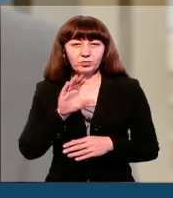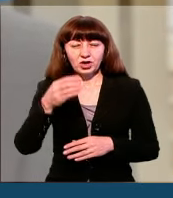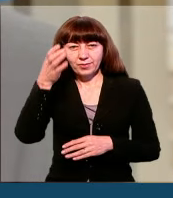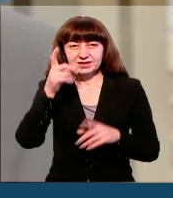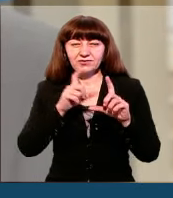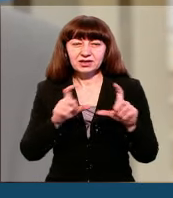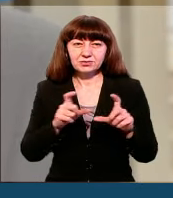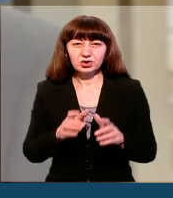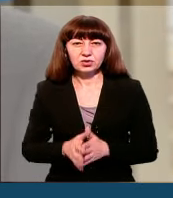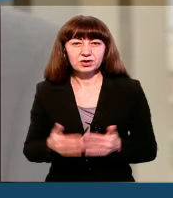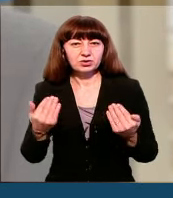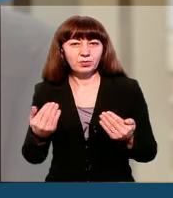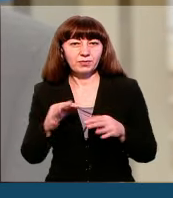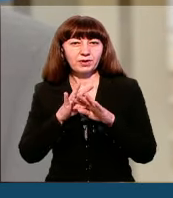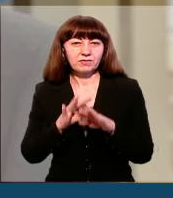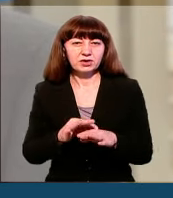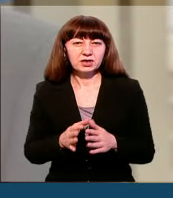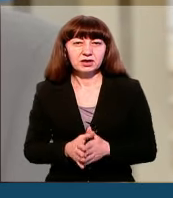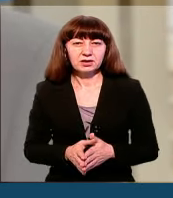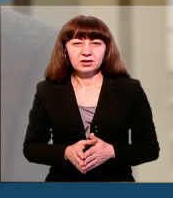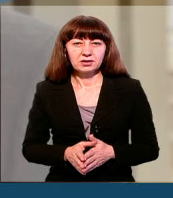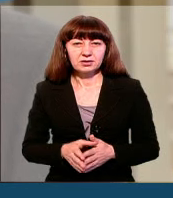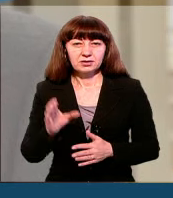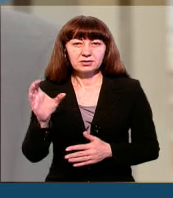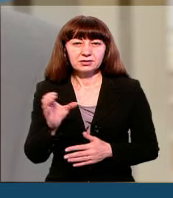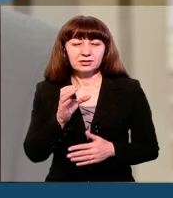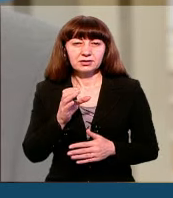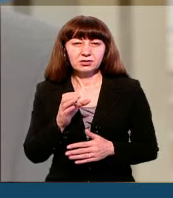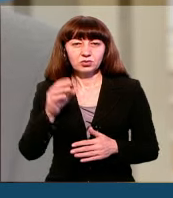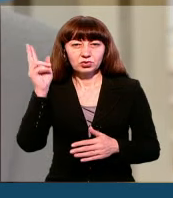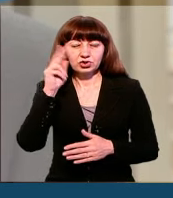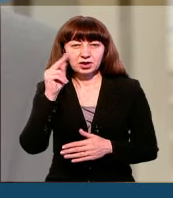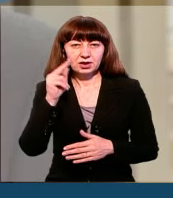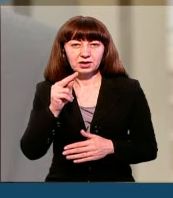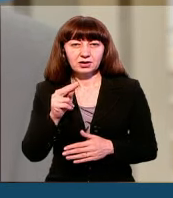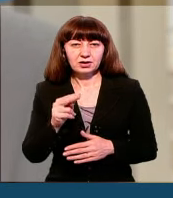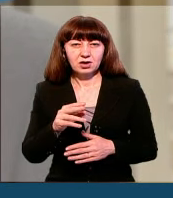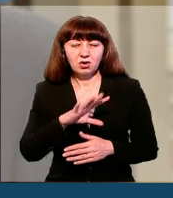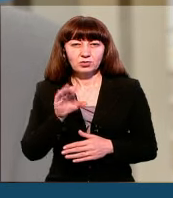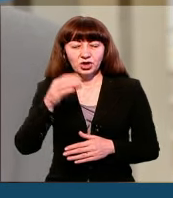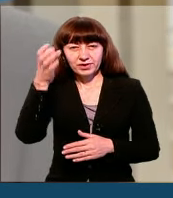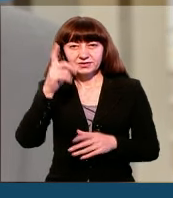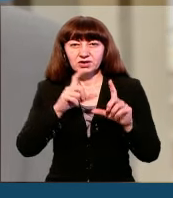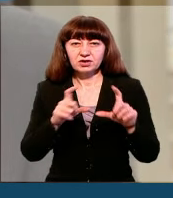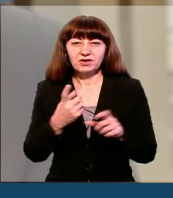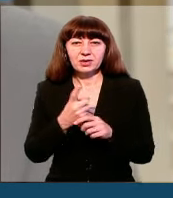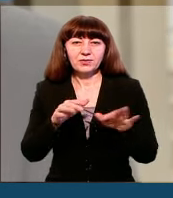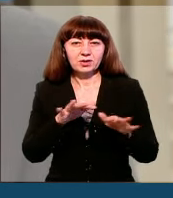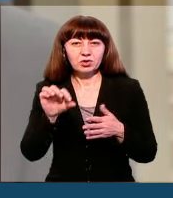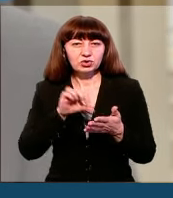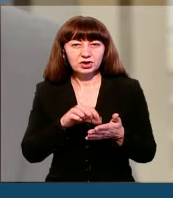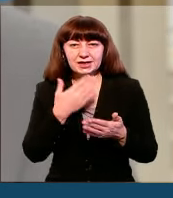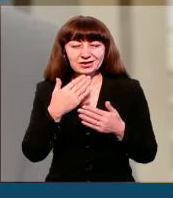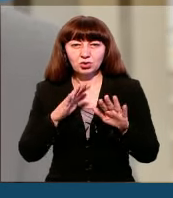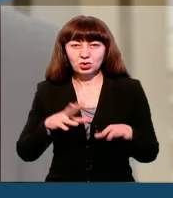с основными школами, а сейчас мы будем проводить учащимся общеобразовательных школ. В данном мероприятии приняли участие